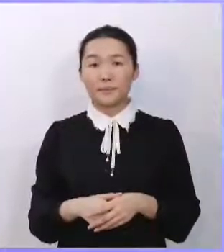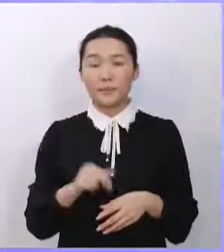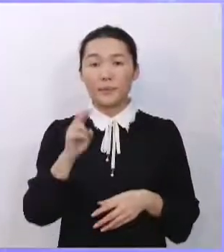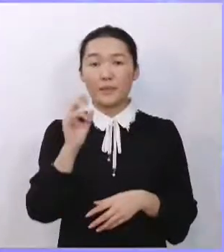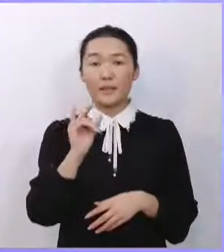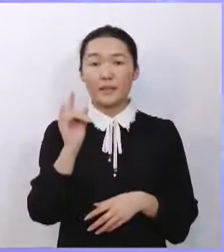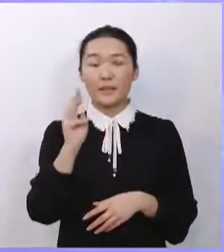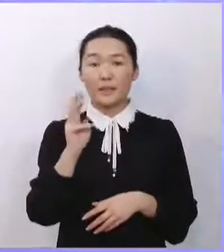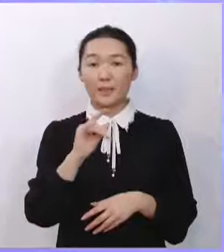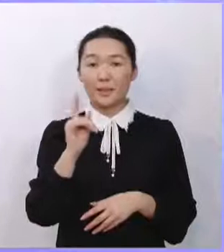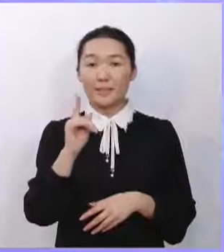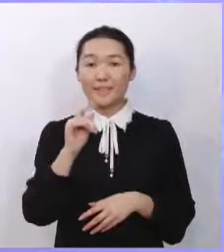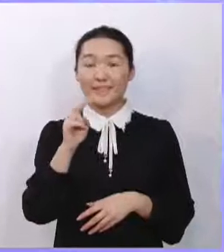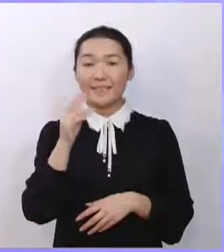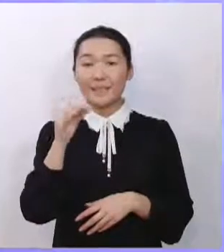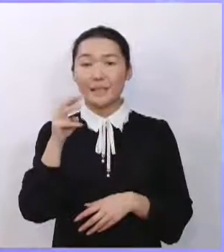Кымыз кимде?